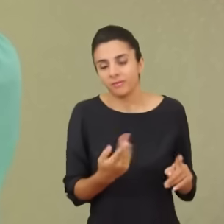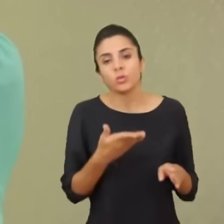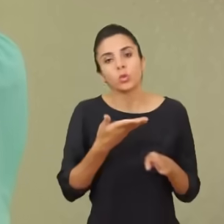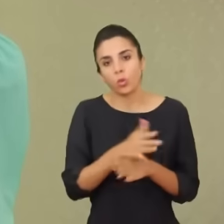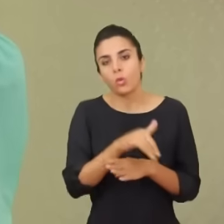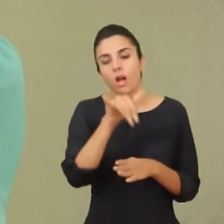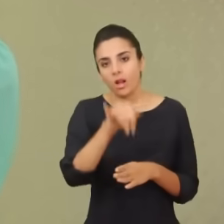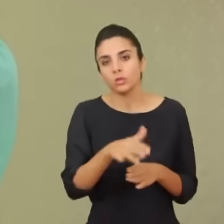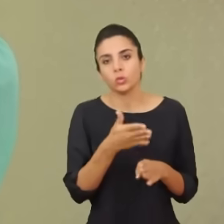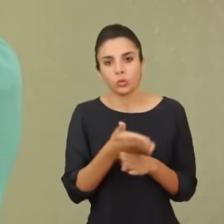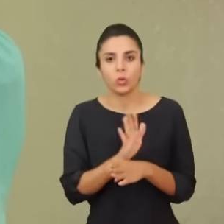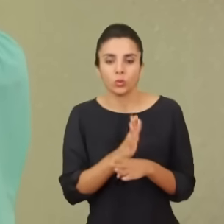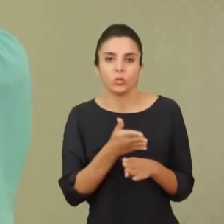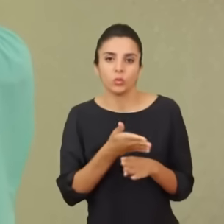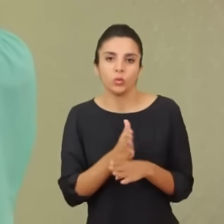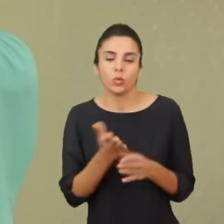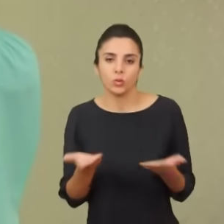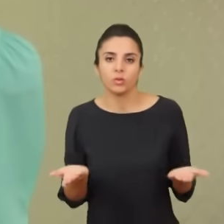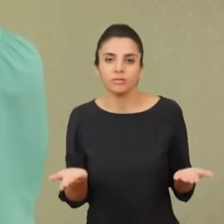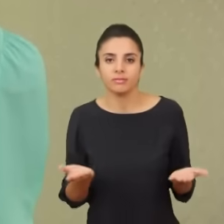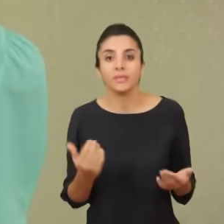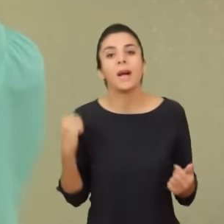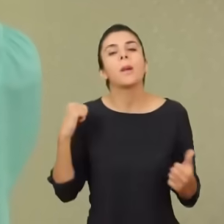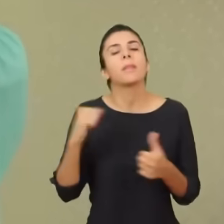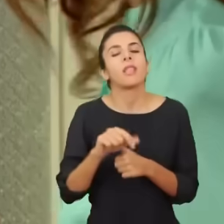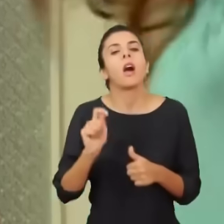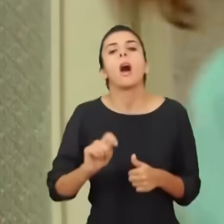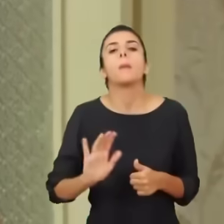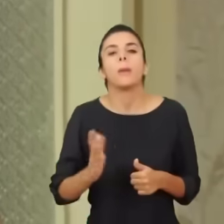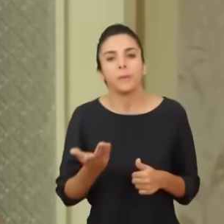Tabii haklısınız Rukiye anne. Bir daha tekrarlanmaz.